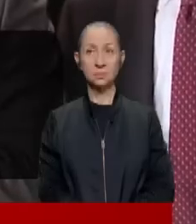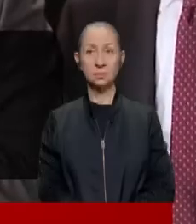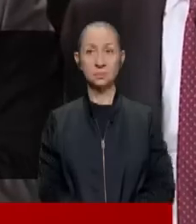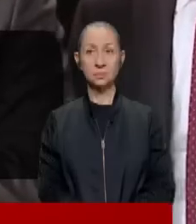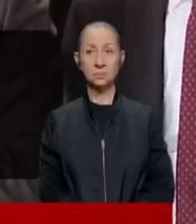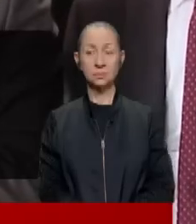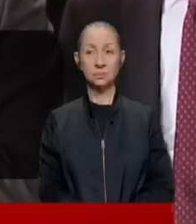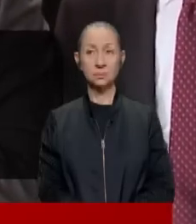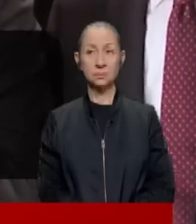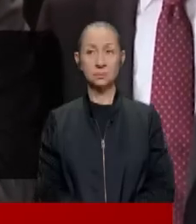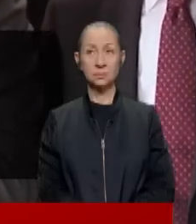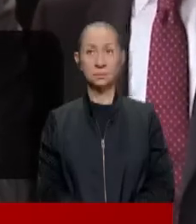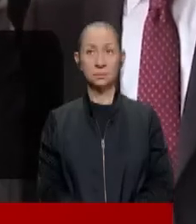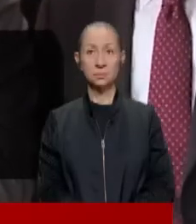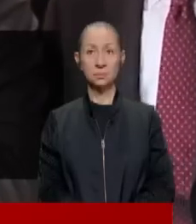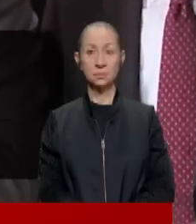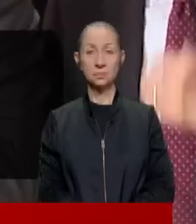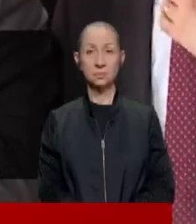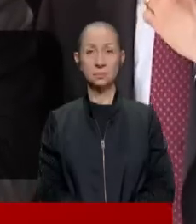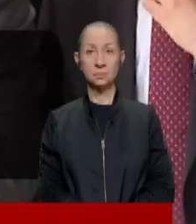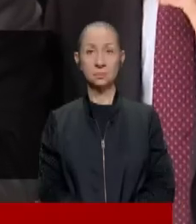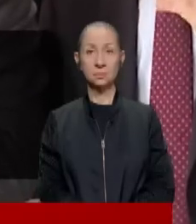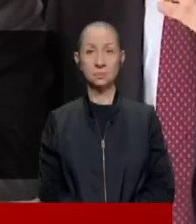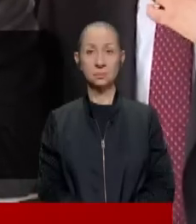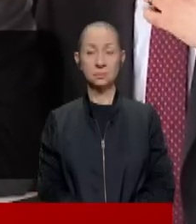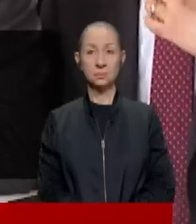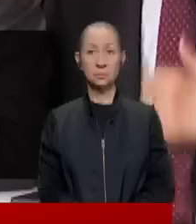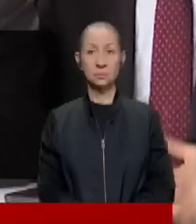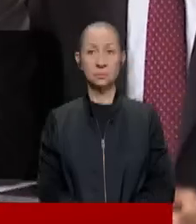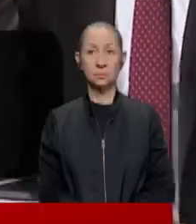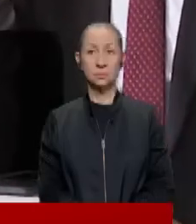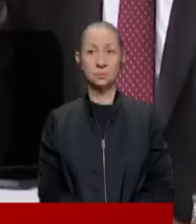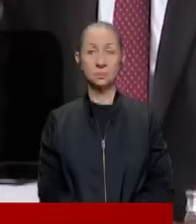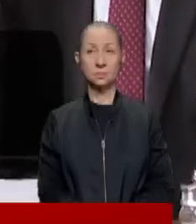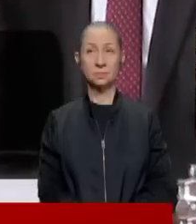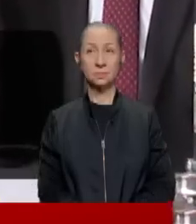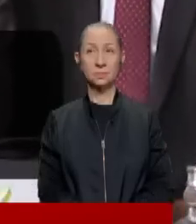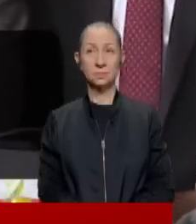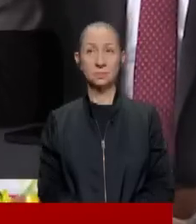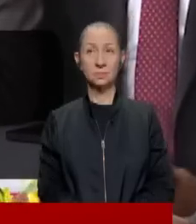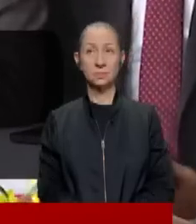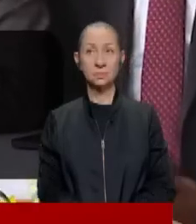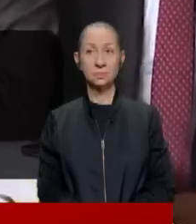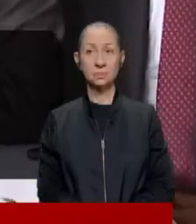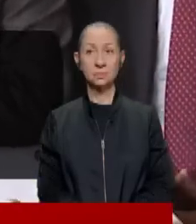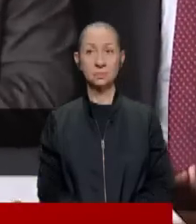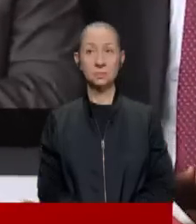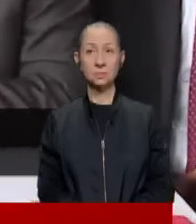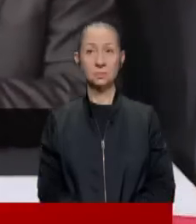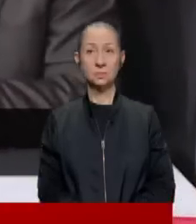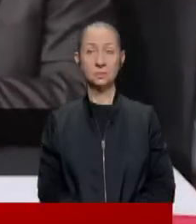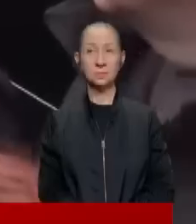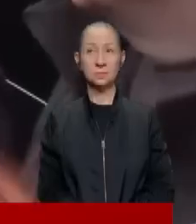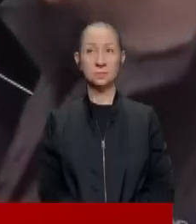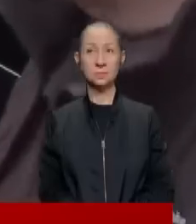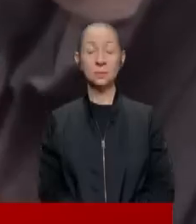buradan geçtiler ve İstanbul'u işgal etti dedi O nedenle Biz devlet bir kişiye teslim